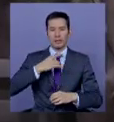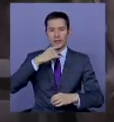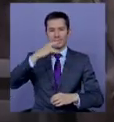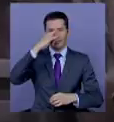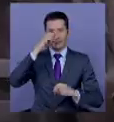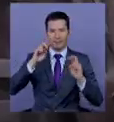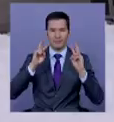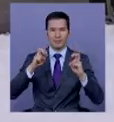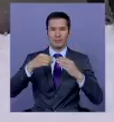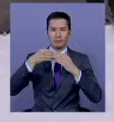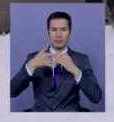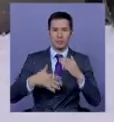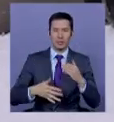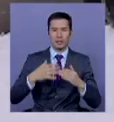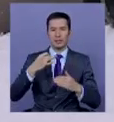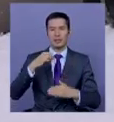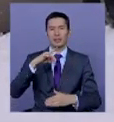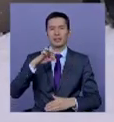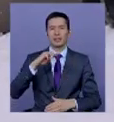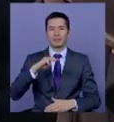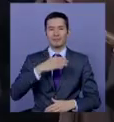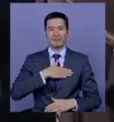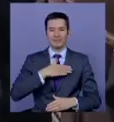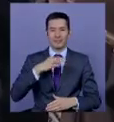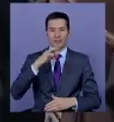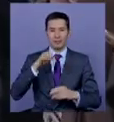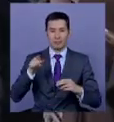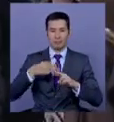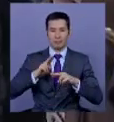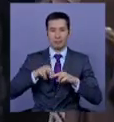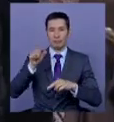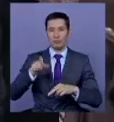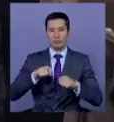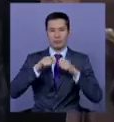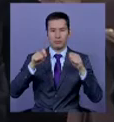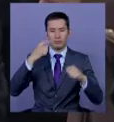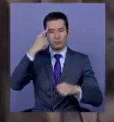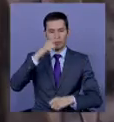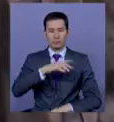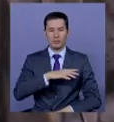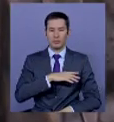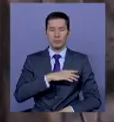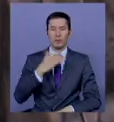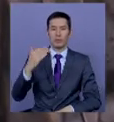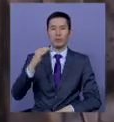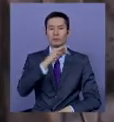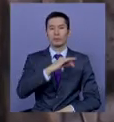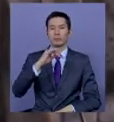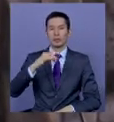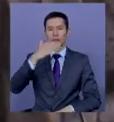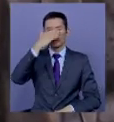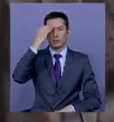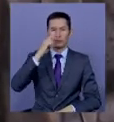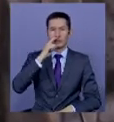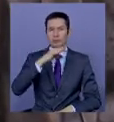туындысы еліміздің әнұраны болып 2005 жылы бекітілді. Жиналғандар композитордың ғажайып сазды әуендері ешқашан халық жадынан